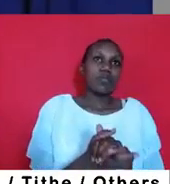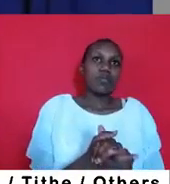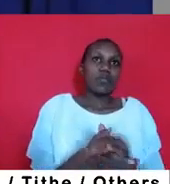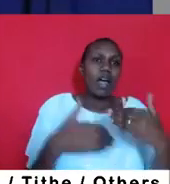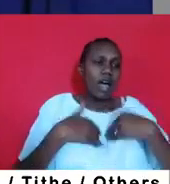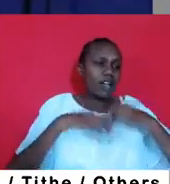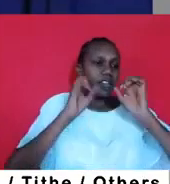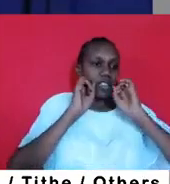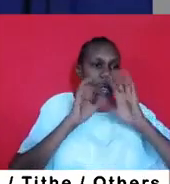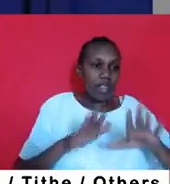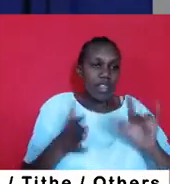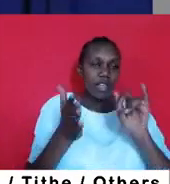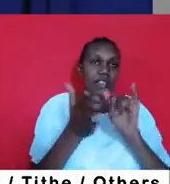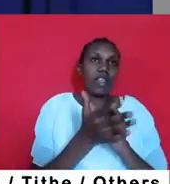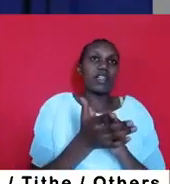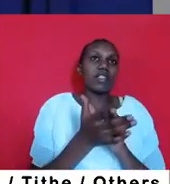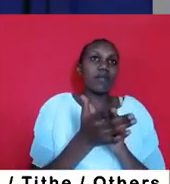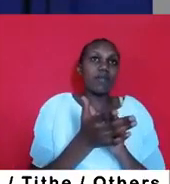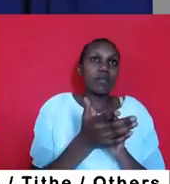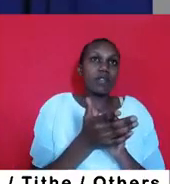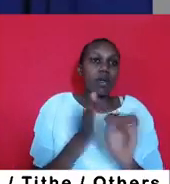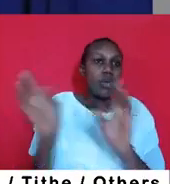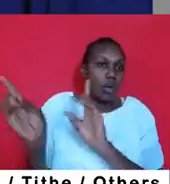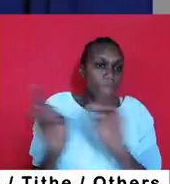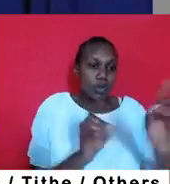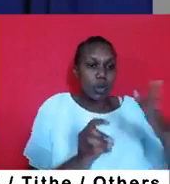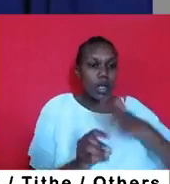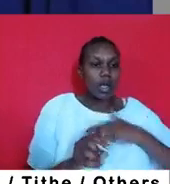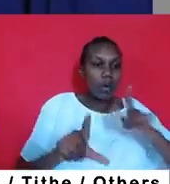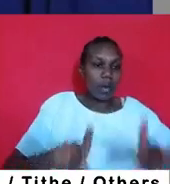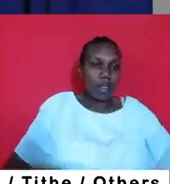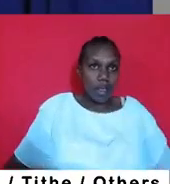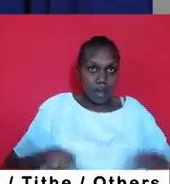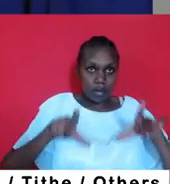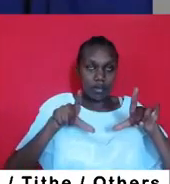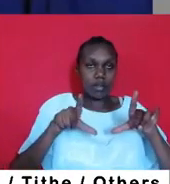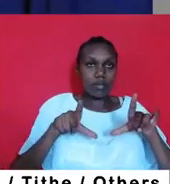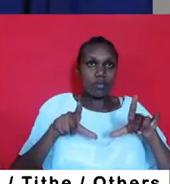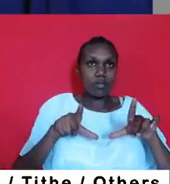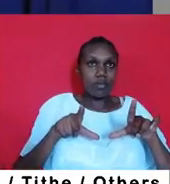Hakuna jambo ambayo twatenda maishani mwetu